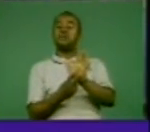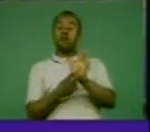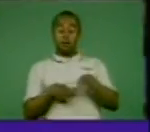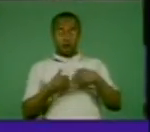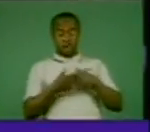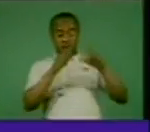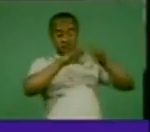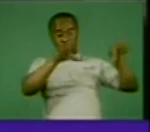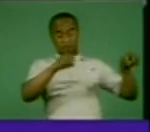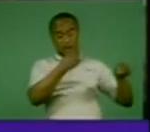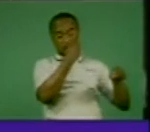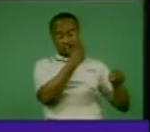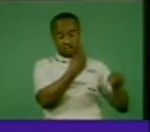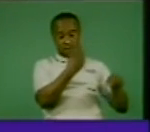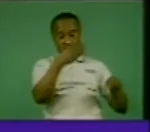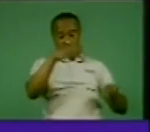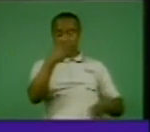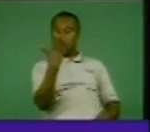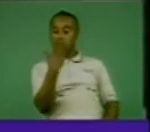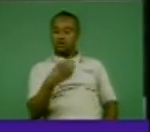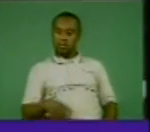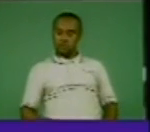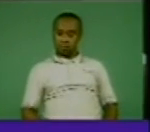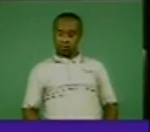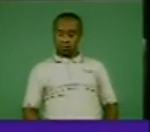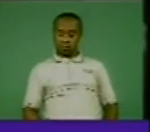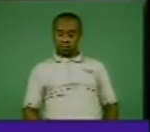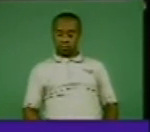135. Kura za ndio zilikuwa ni kura 40.